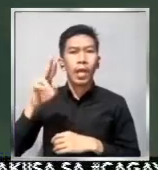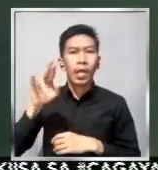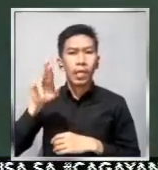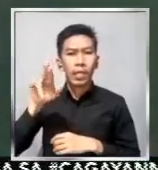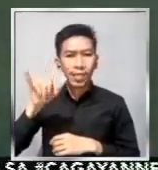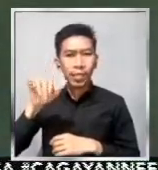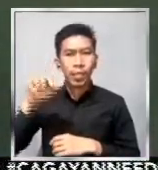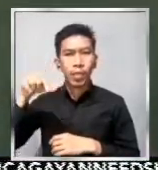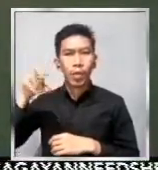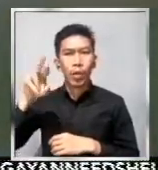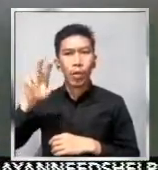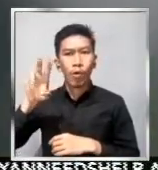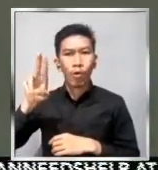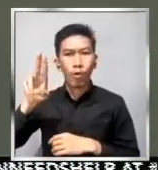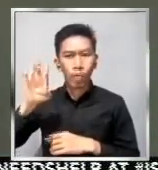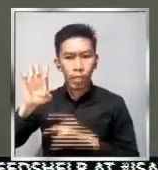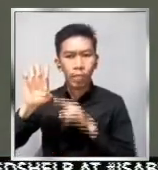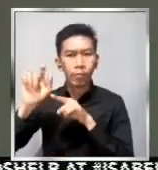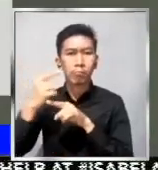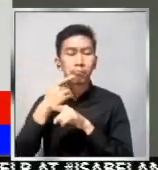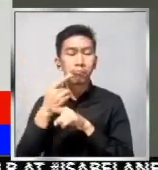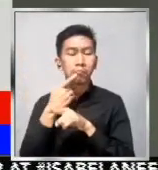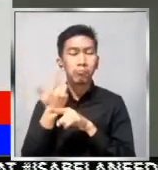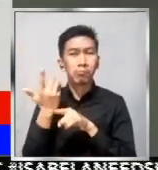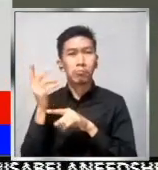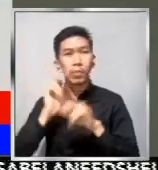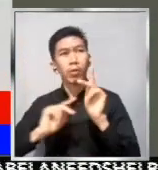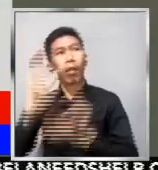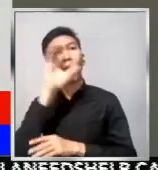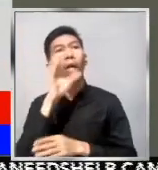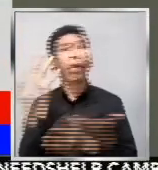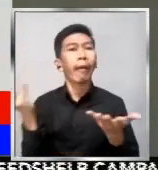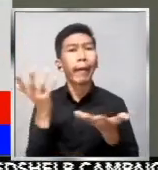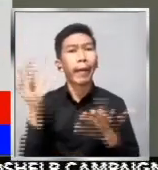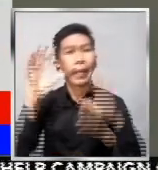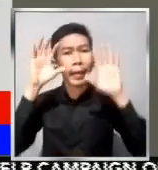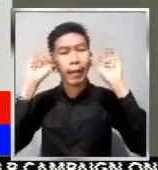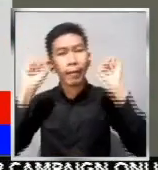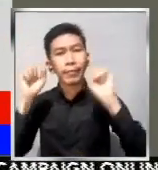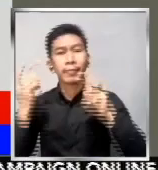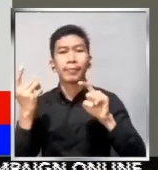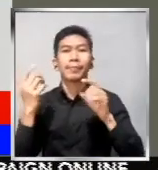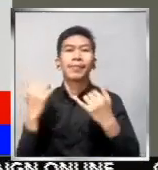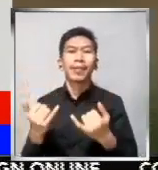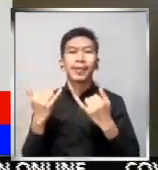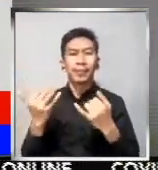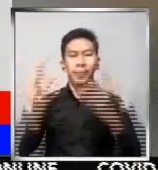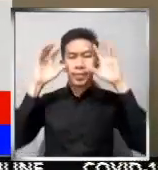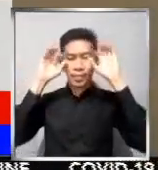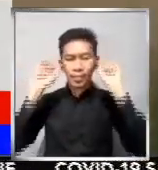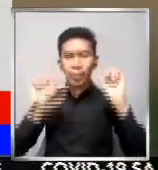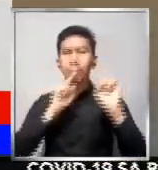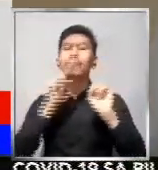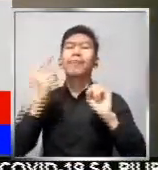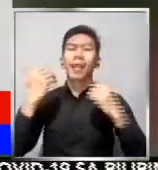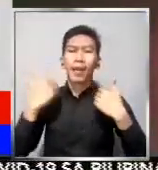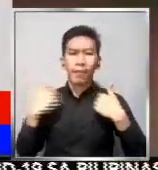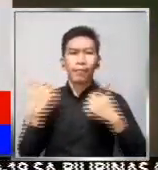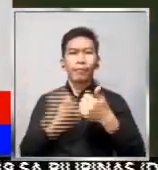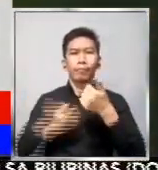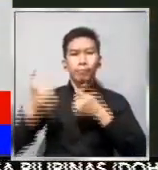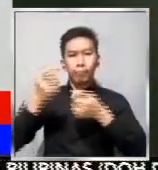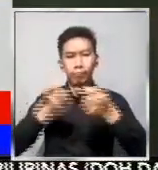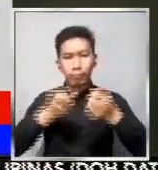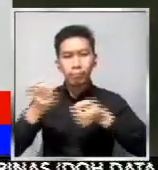Pangulo sa gitna ng kalamidad. The President is on top of the situation. He is in constant communication with